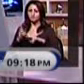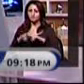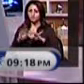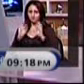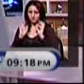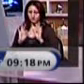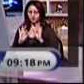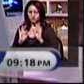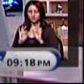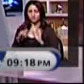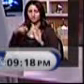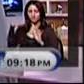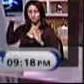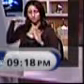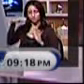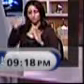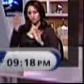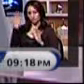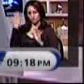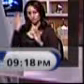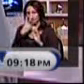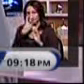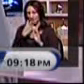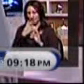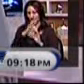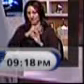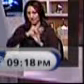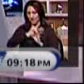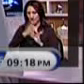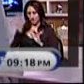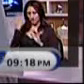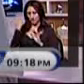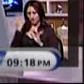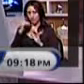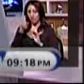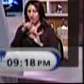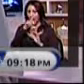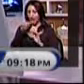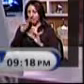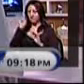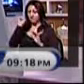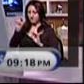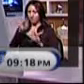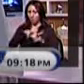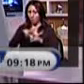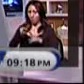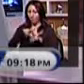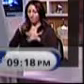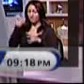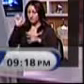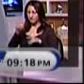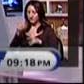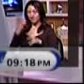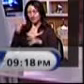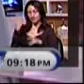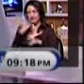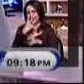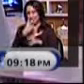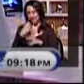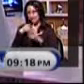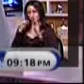طنطاوي وعنان ارتكب او مسؤولان عن جرائم، جرائم قتل وجرائم تعذيب وجرائم،